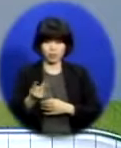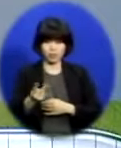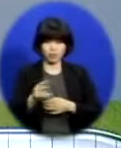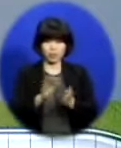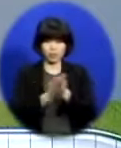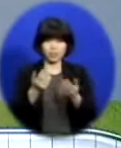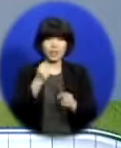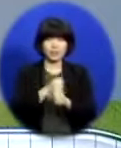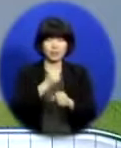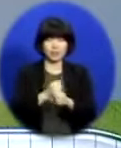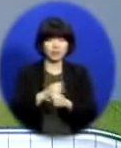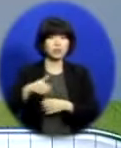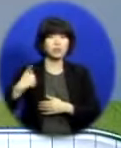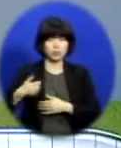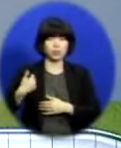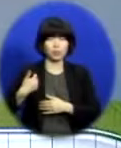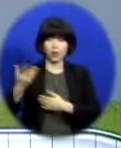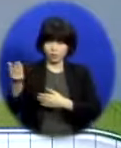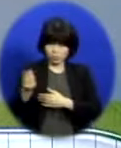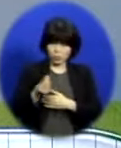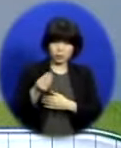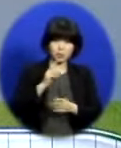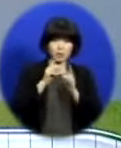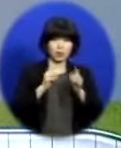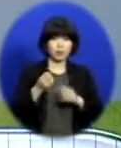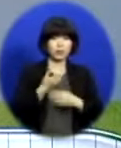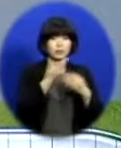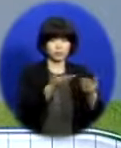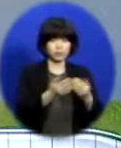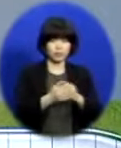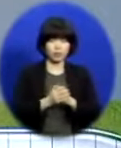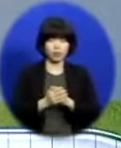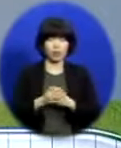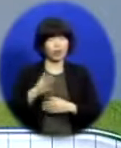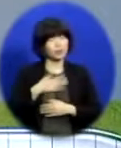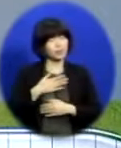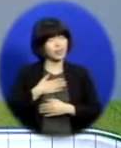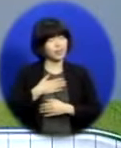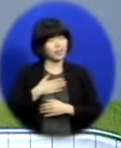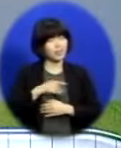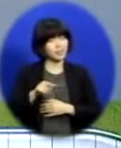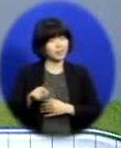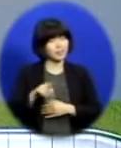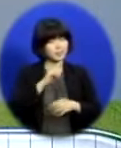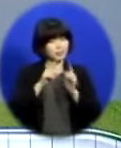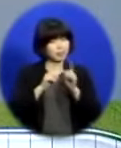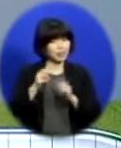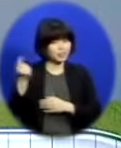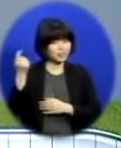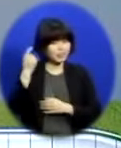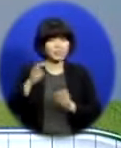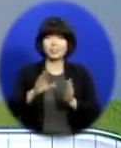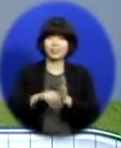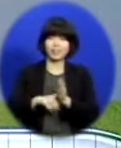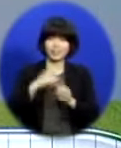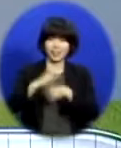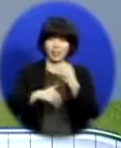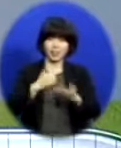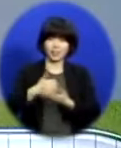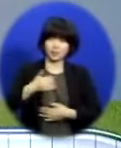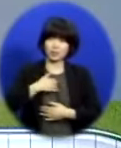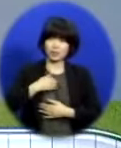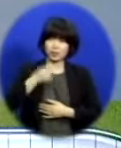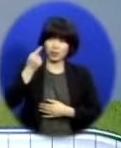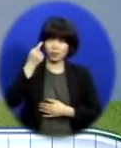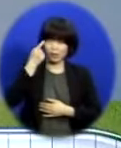그 책을 인용하고 이야기를 하셨어요 여러분 제가 그 말씀을들을 때 하나님께서 저에게